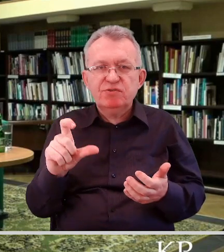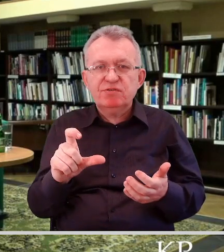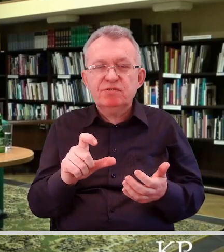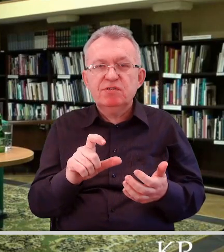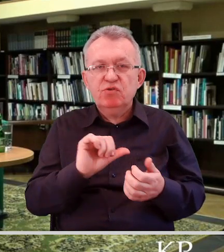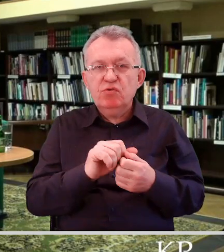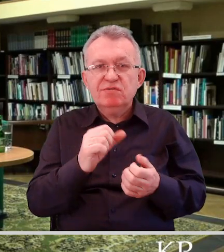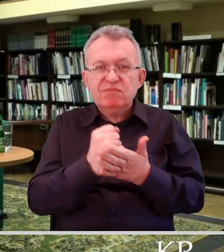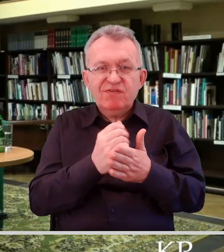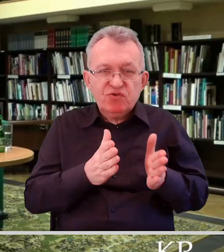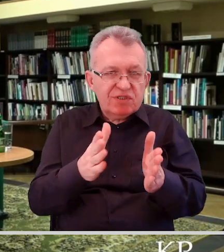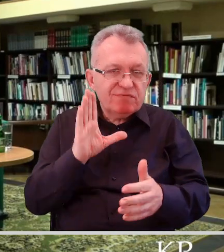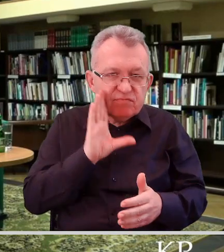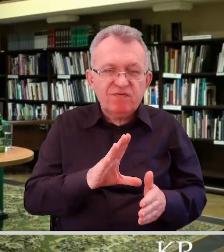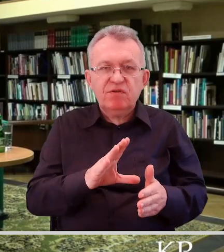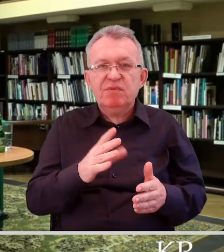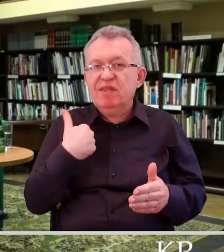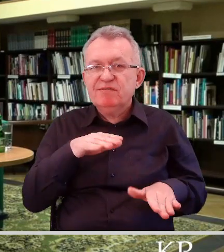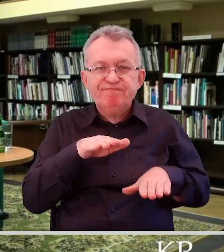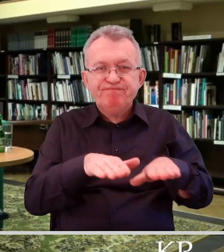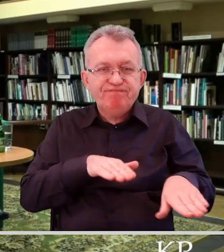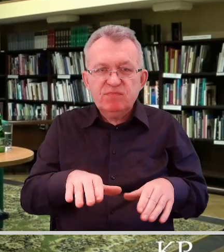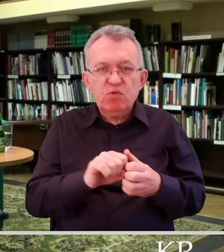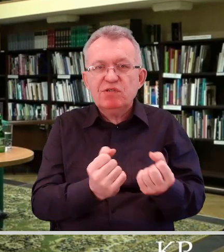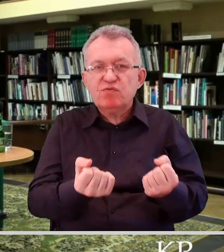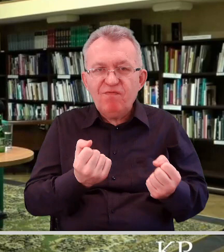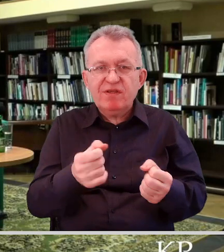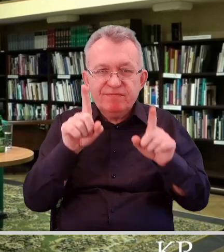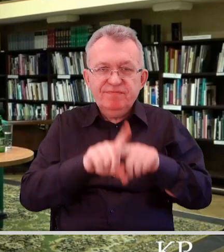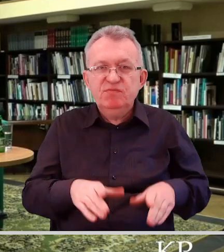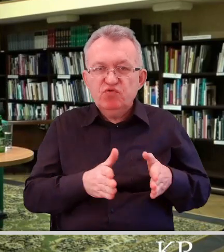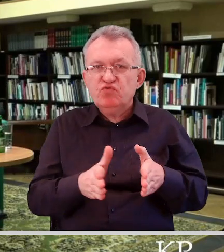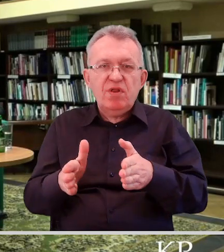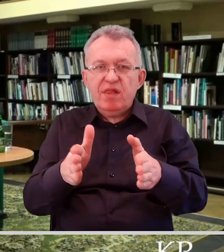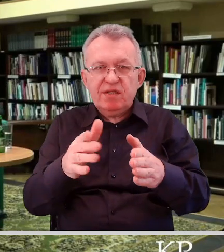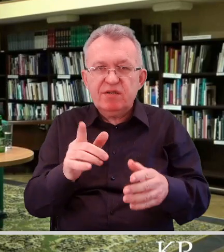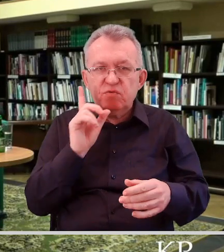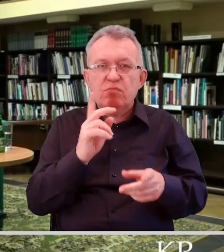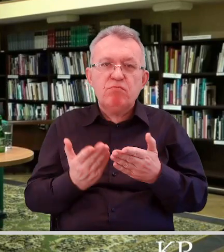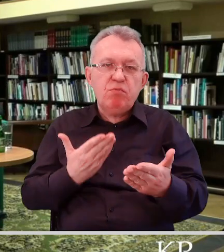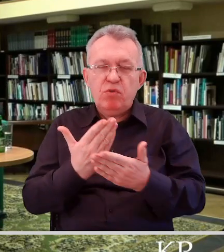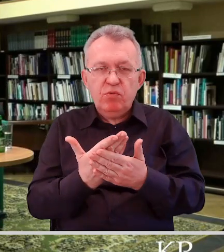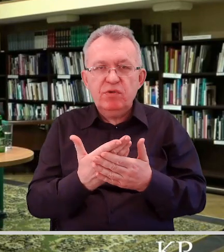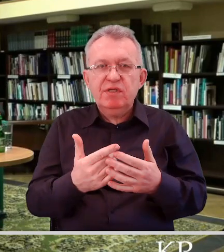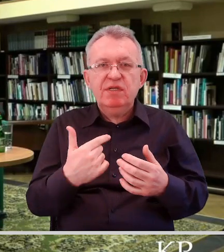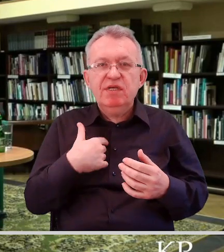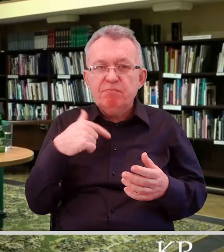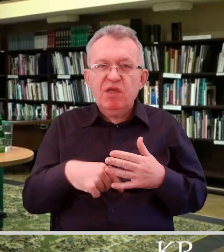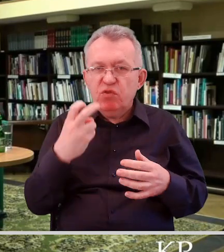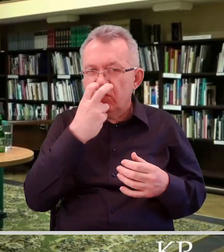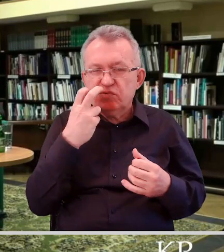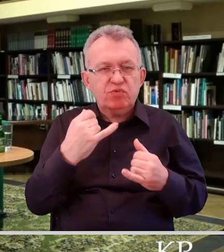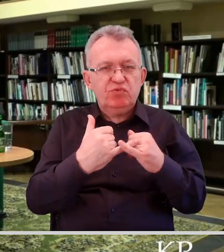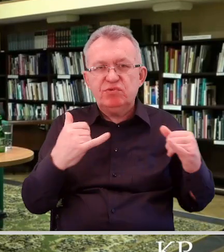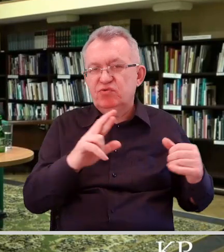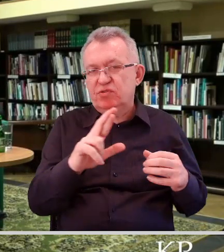motywu rzeki, mianowicie ja się nie chcę dać zaszufladkować, nie chcę wejść w to koryto, które mi proponują wydawcy, dlatego że mnie interesują różne